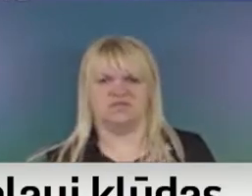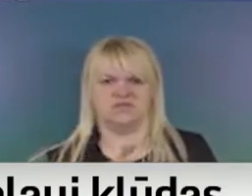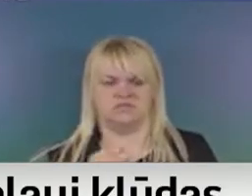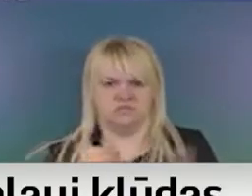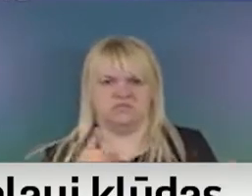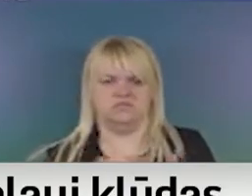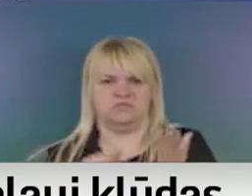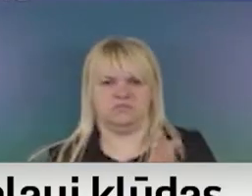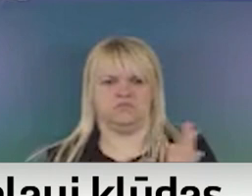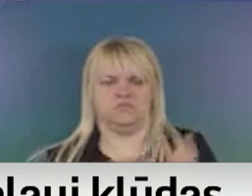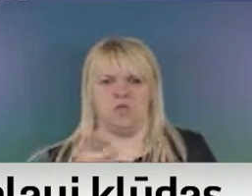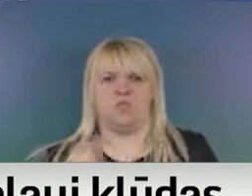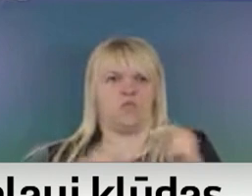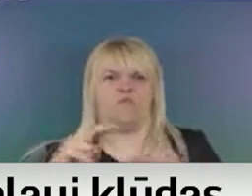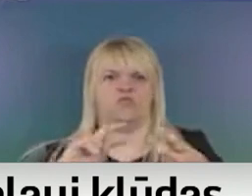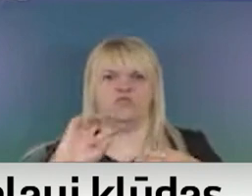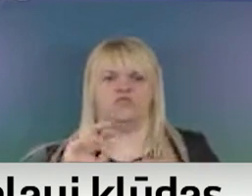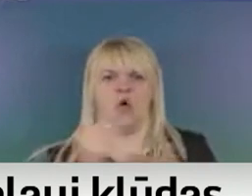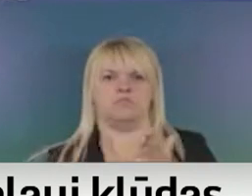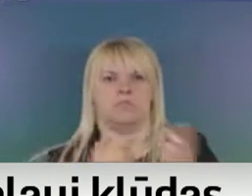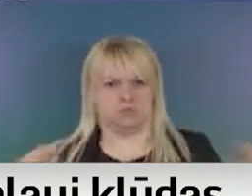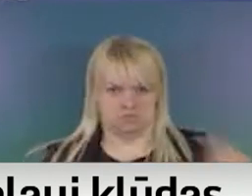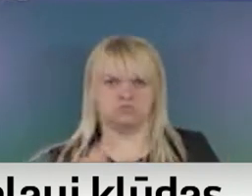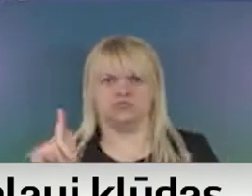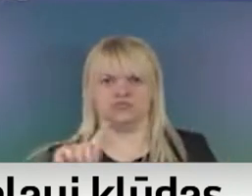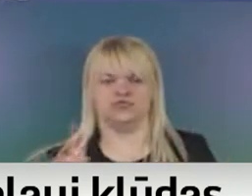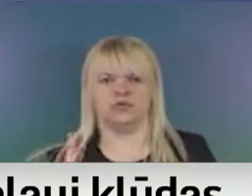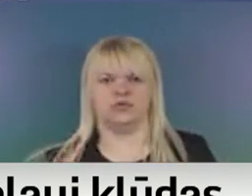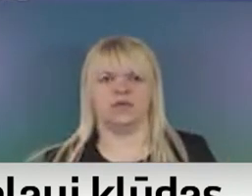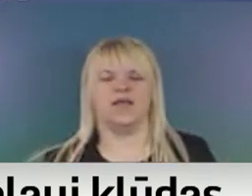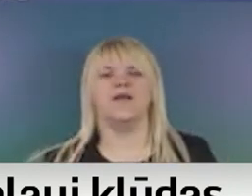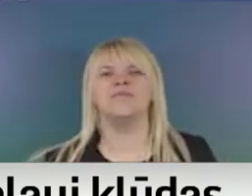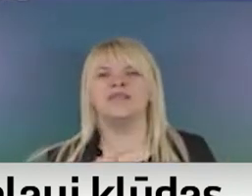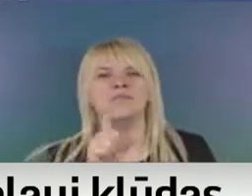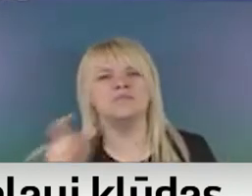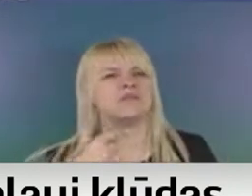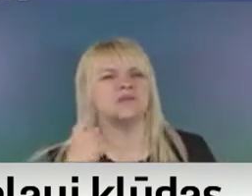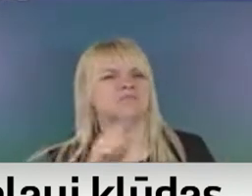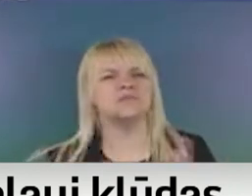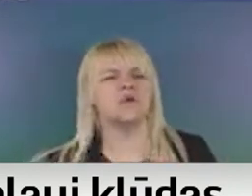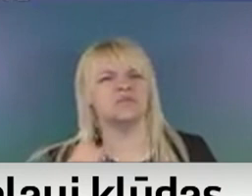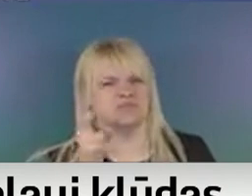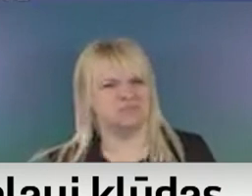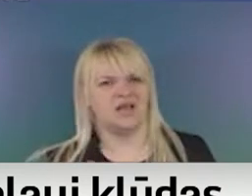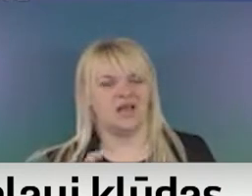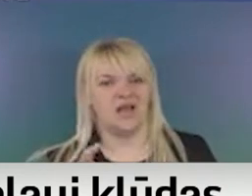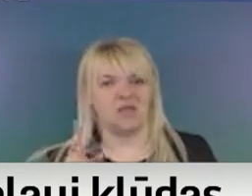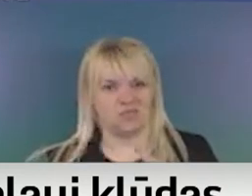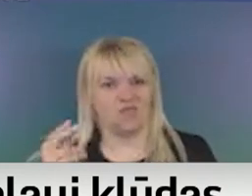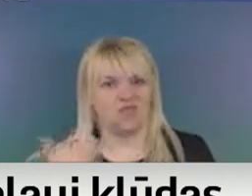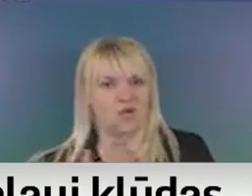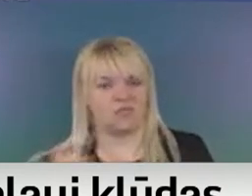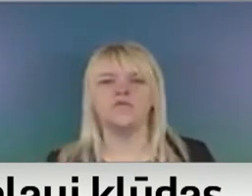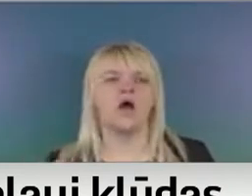priekšrakstiem, pēc būvnormatīviem, viss tā kā atbilst. Bet nu, šajā brīdī man gribas uzdot jautājumu, vai mēs taisām priekš būvnormatīviem vai